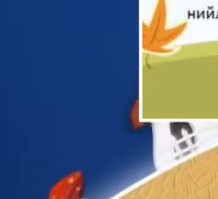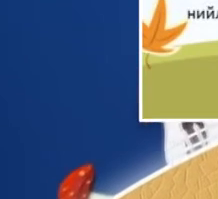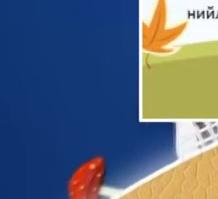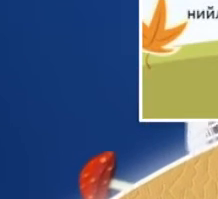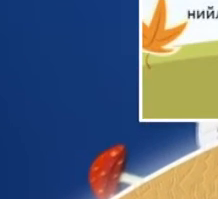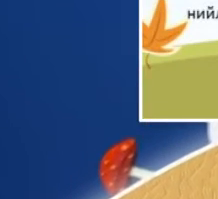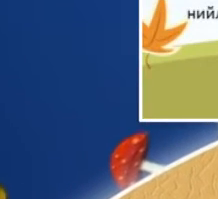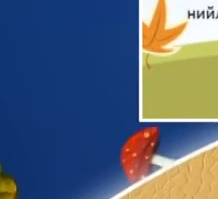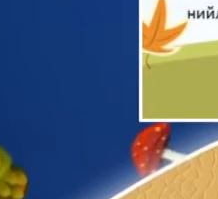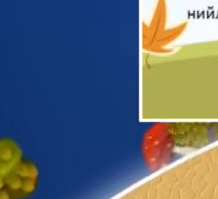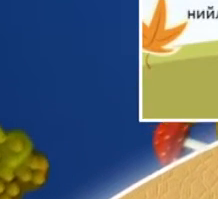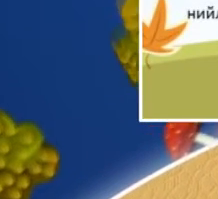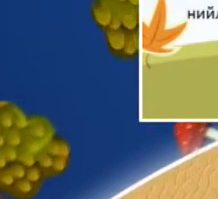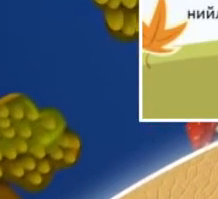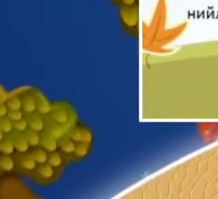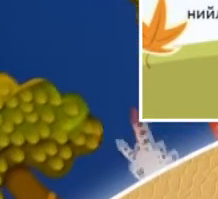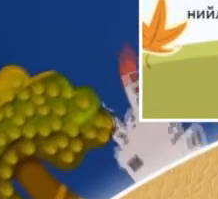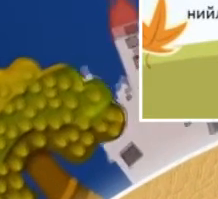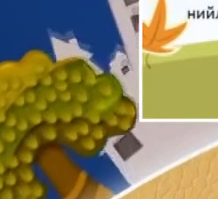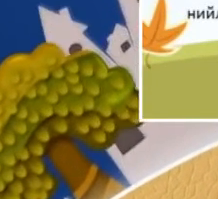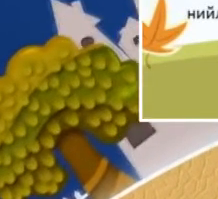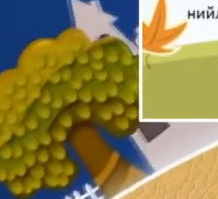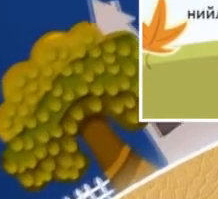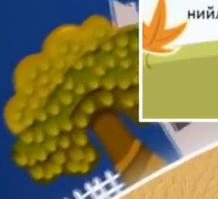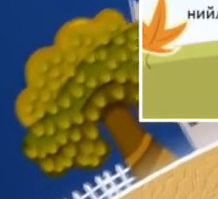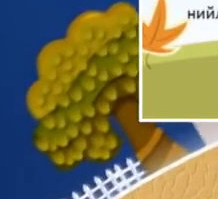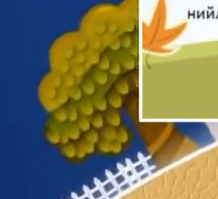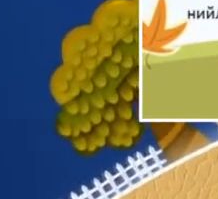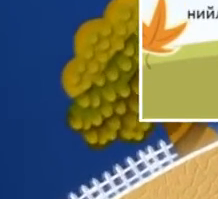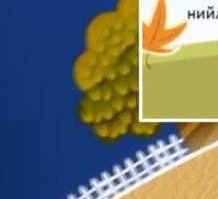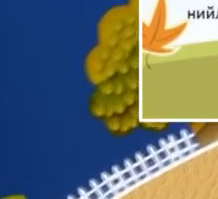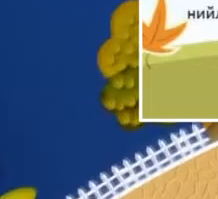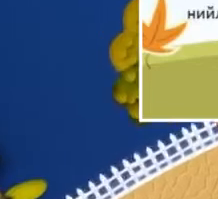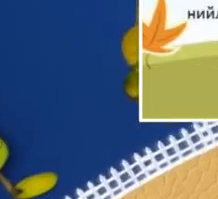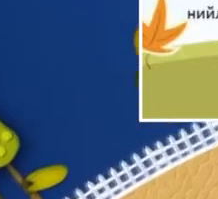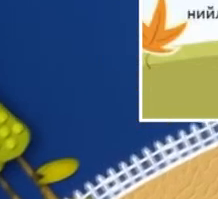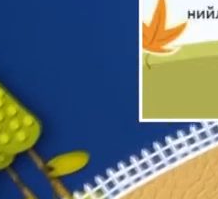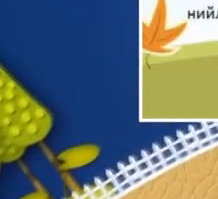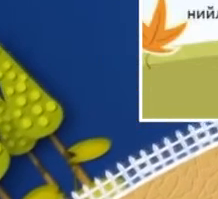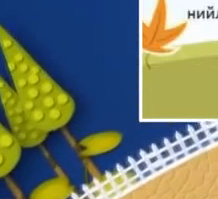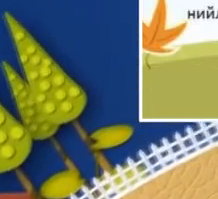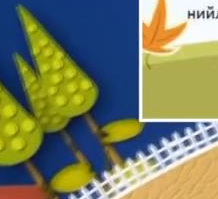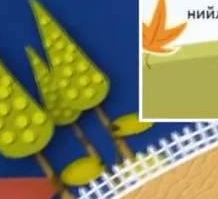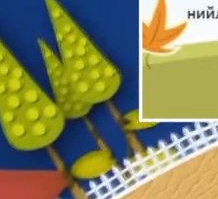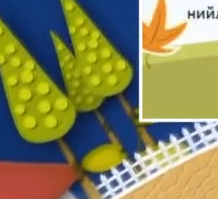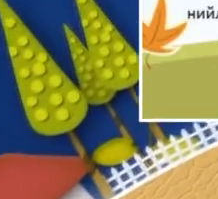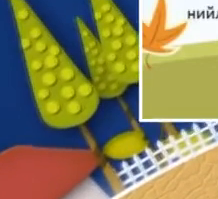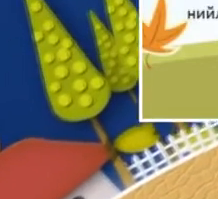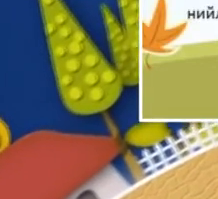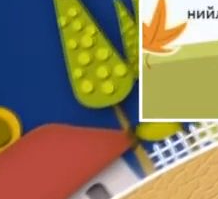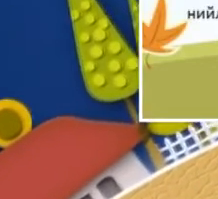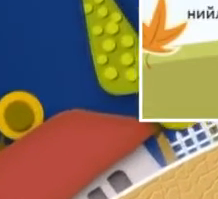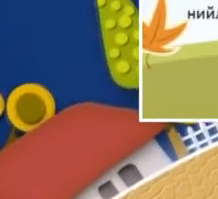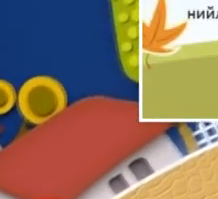гүлгөр, өргөстэйгээд олон янз. Навчнууд нэг нэгээрээ эсвэл багцаараа ургадаг. Навчны